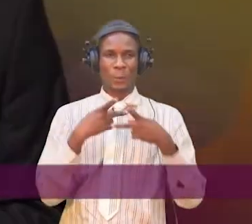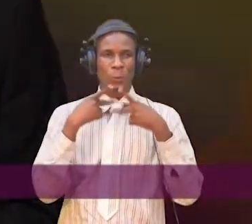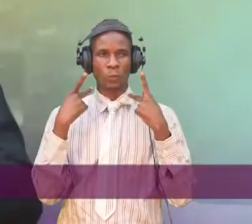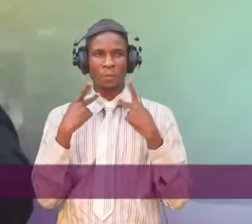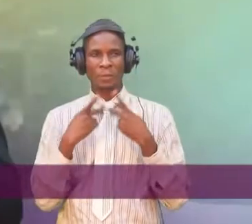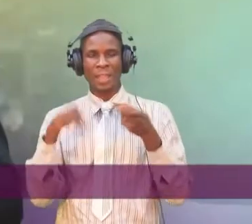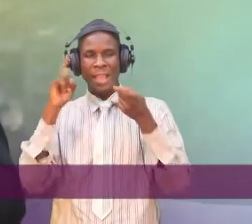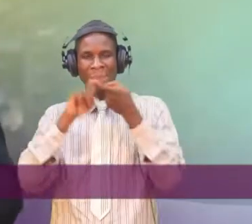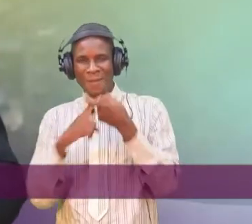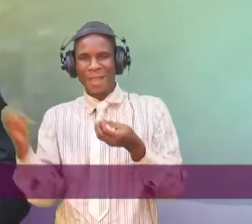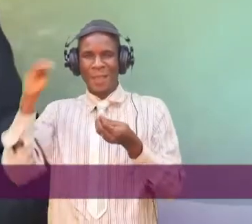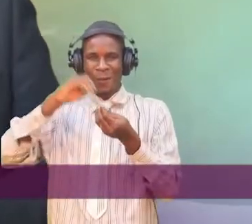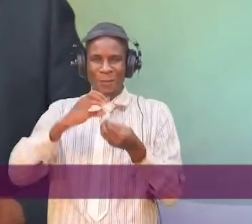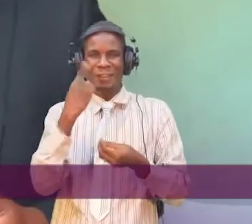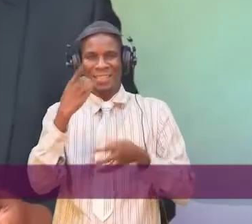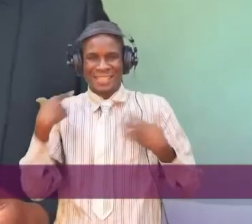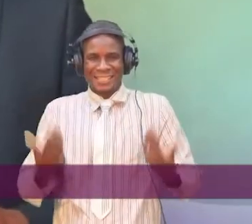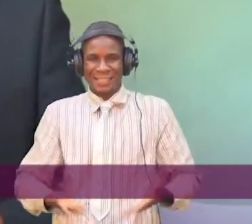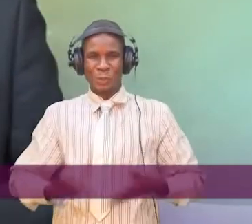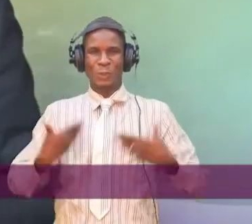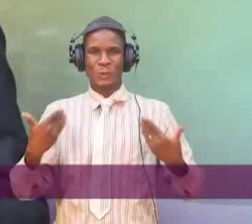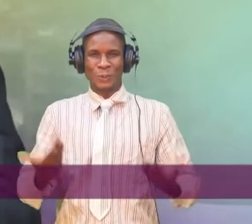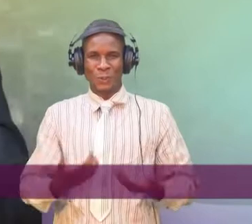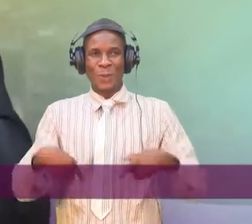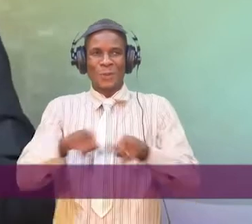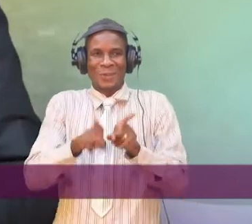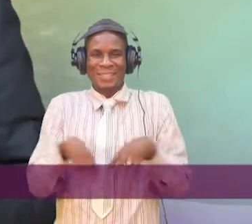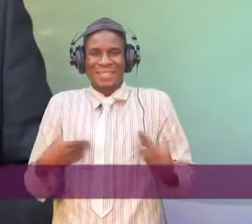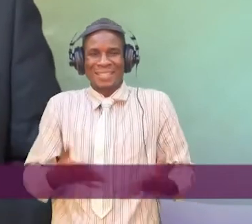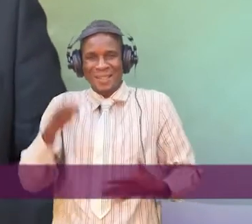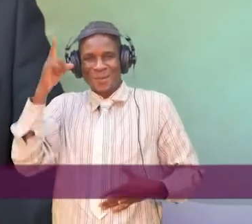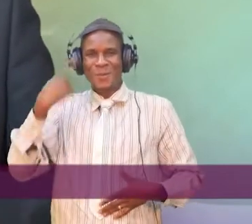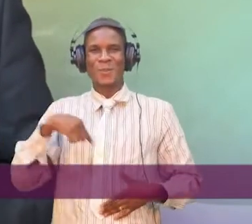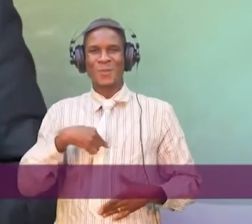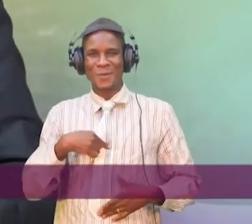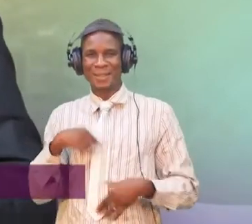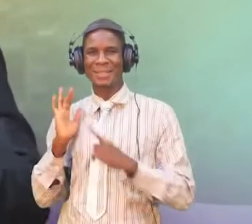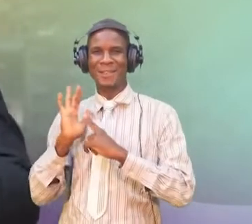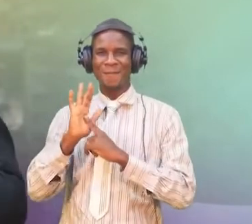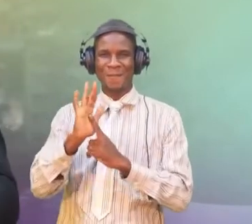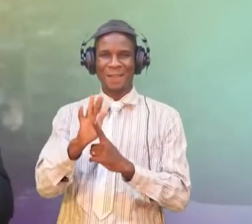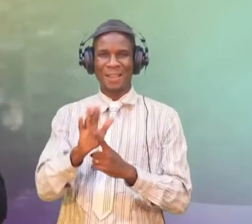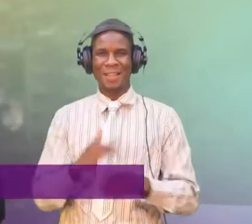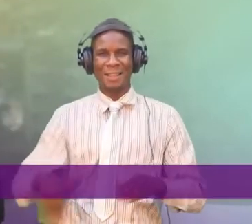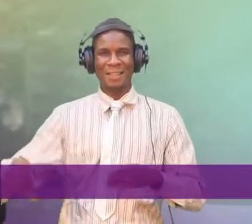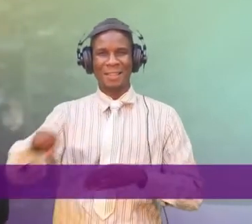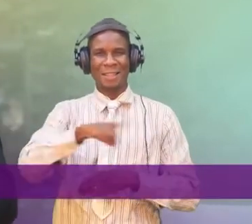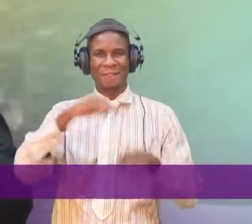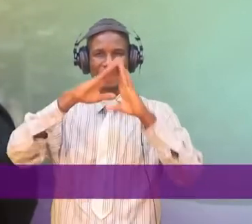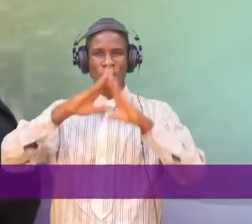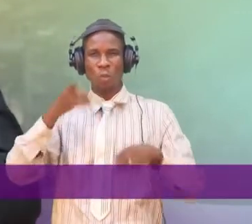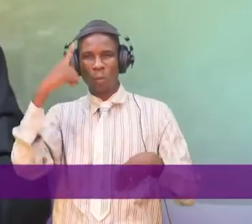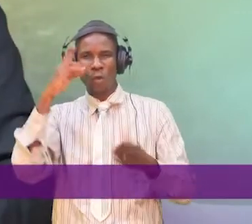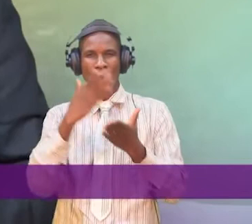imala mobate limpate. Nga ezali esengo lisusu pona ngai ya kukuta na nabino epai nabino